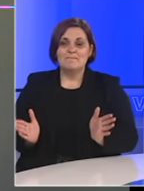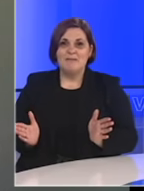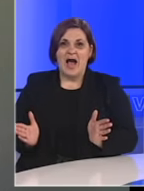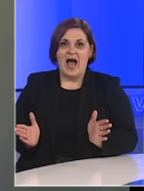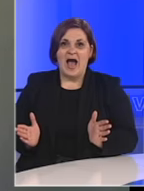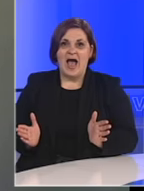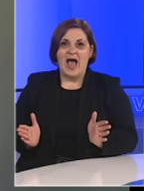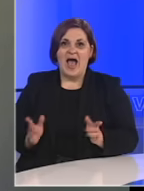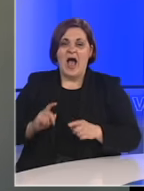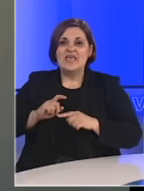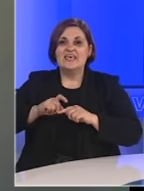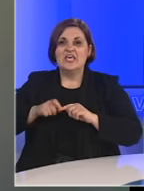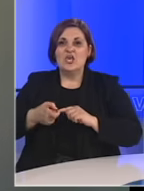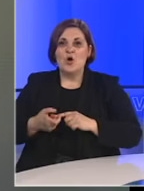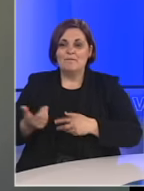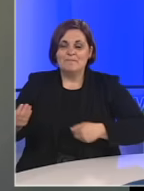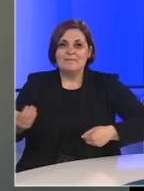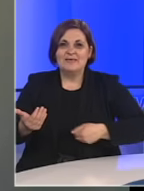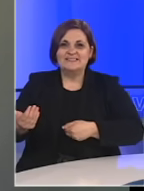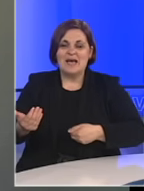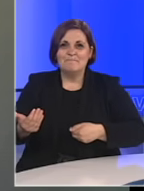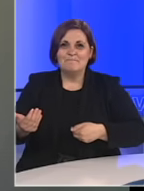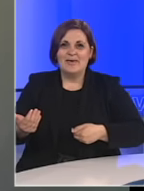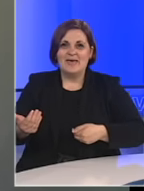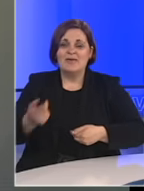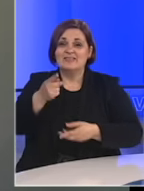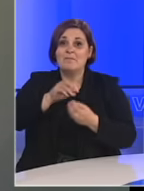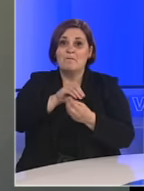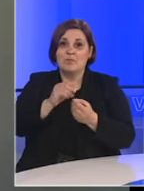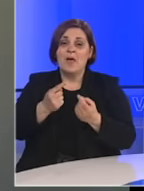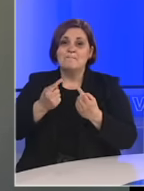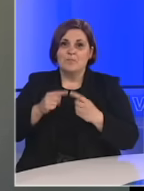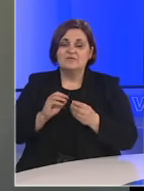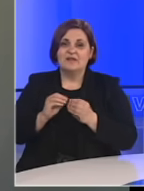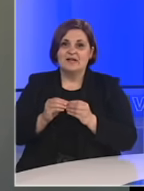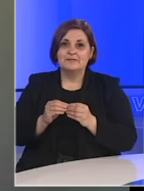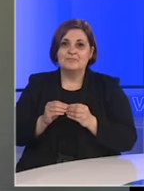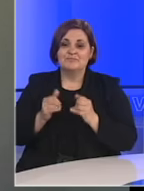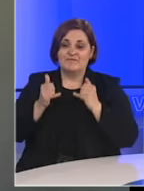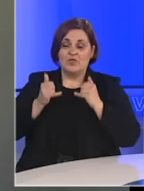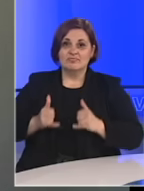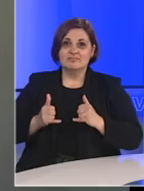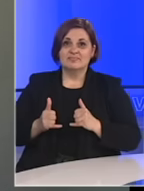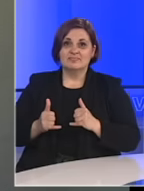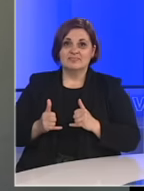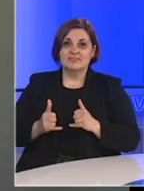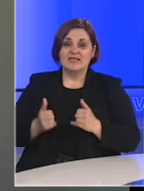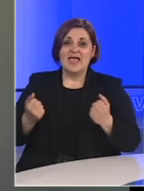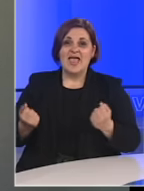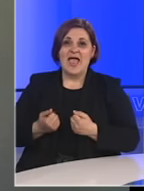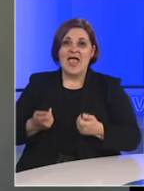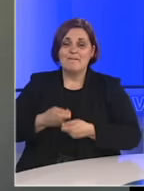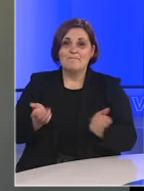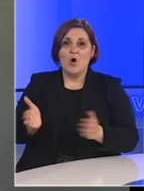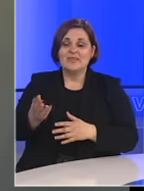i opremi za bebe, što je naravno u ovim porodcama poseban problem. Evo, danas je akcija